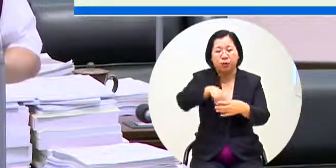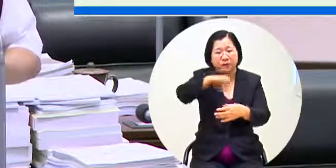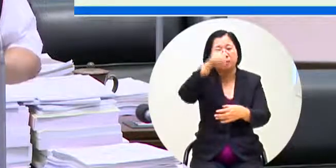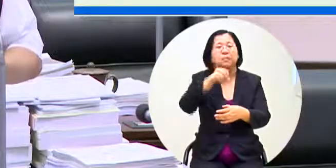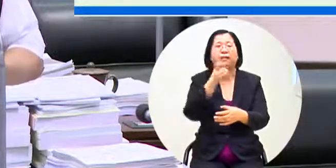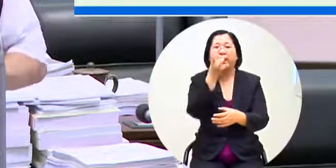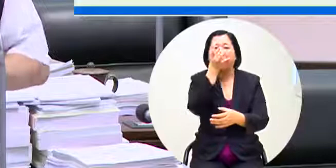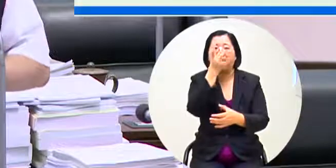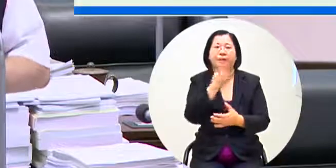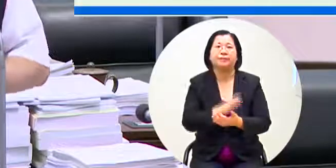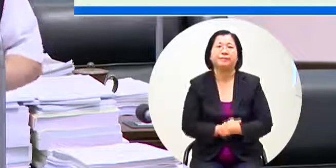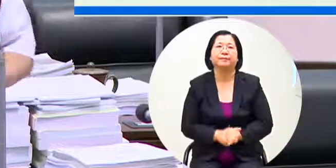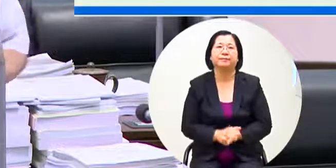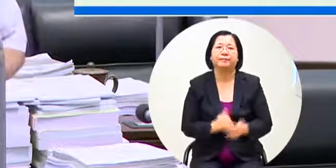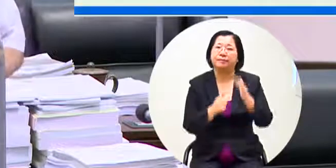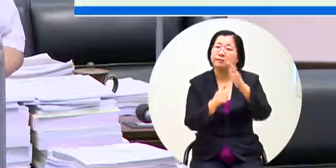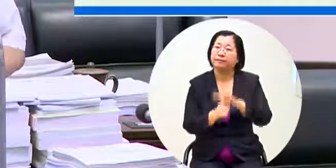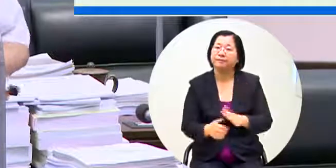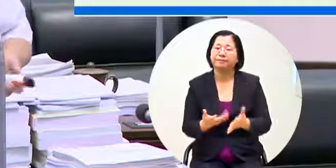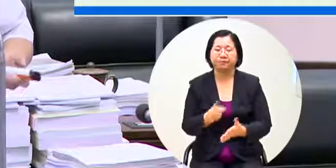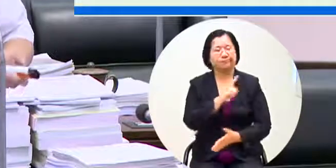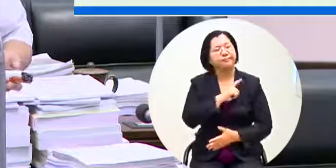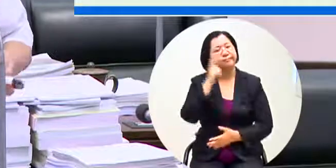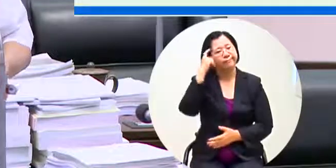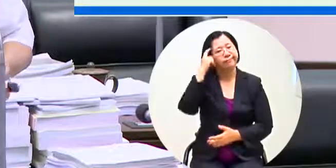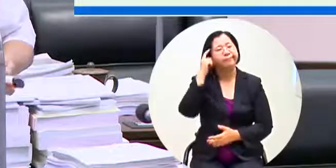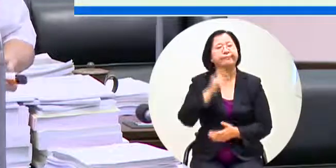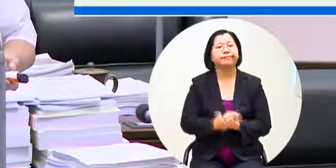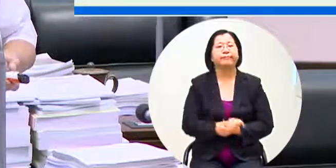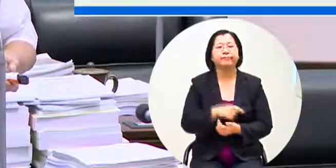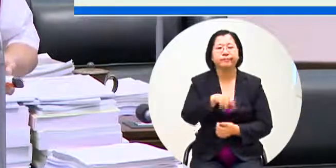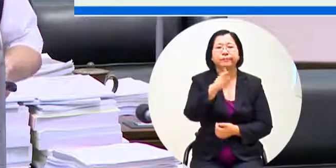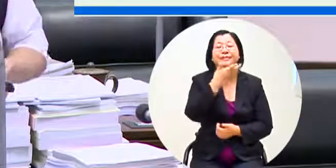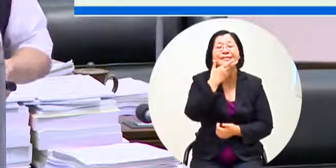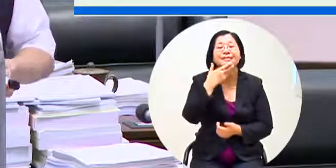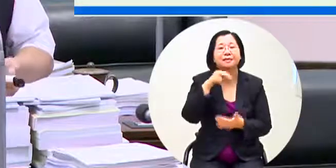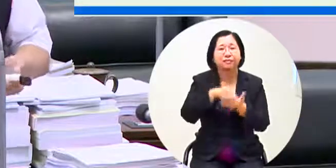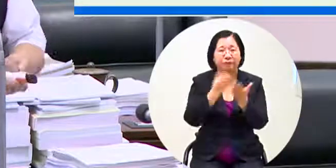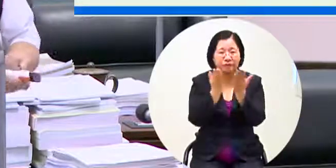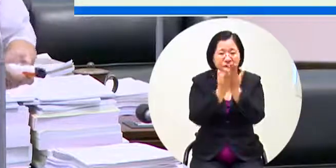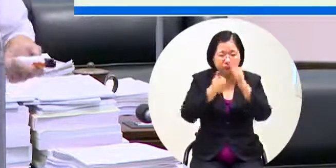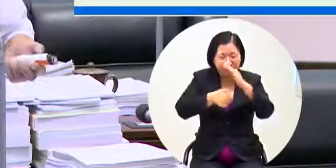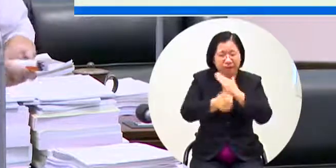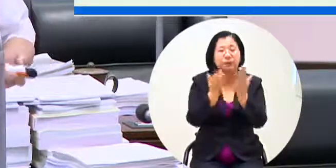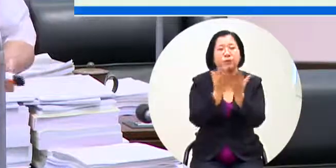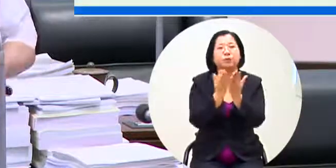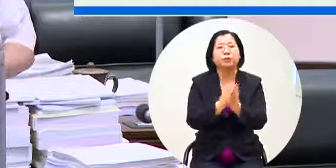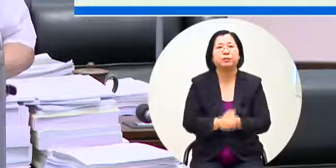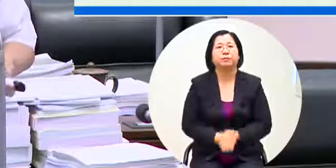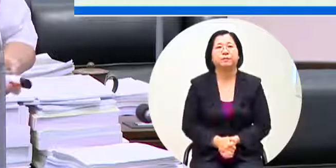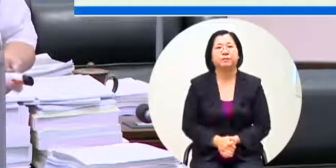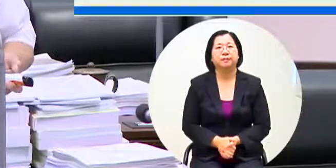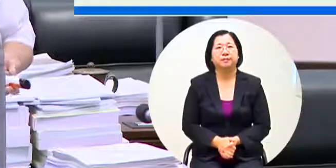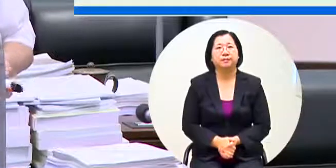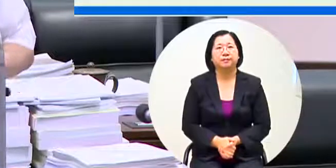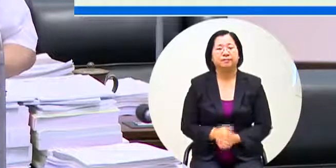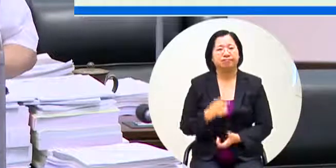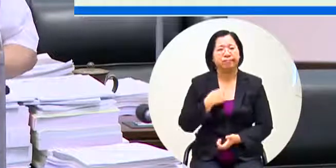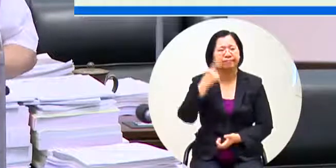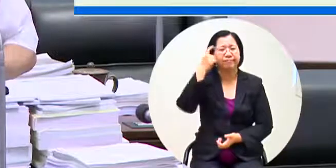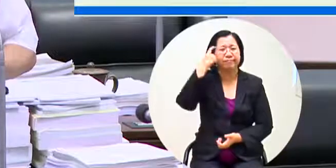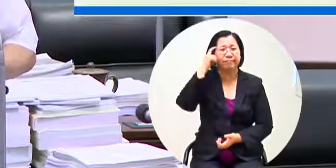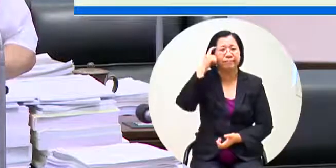去家己去想办法读私立的，吼、哦，啊，所以咱咧认为讲吼，对着咱无法